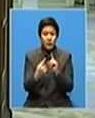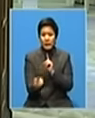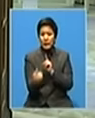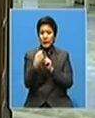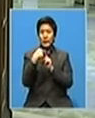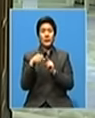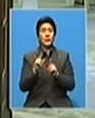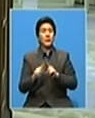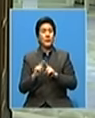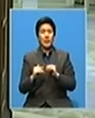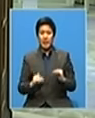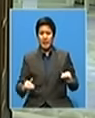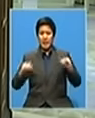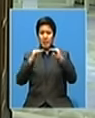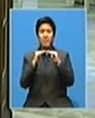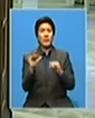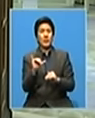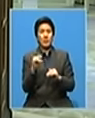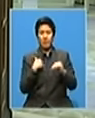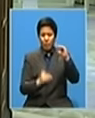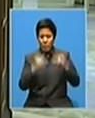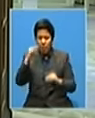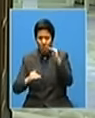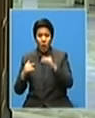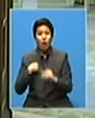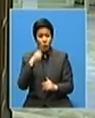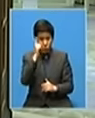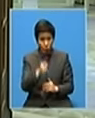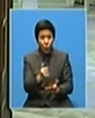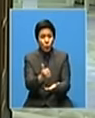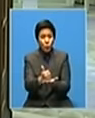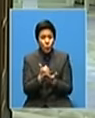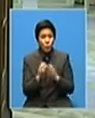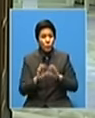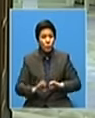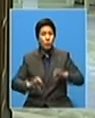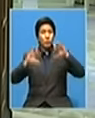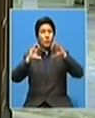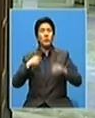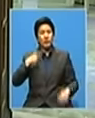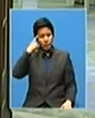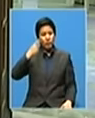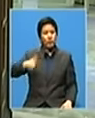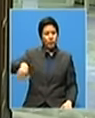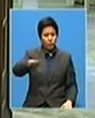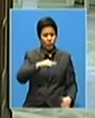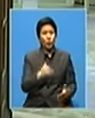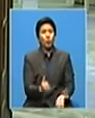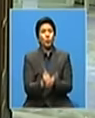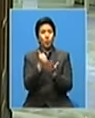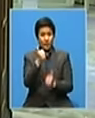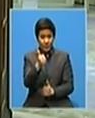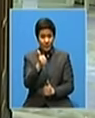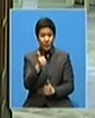พยากรของรัฐเท่าเทียมกันในเหล่านี้ความเหลื่อมล้ำต้องช่วยรัฐบาลนะครับช่วยในการแก้มาทุกคนช่วยได้หมดนะครับมากบ้างน้อยบ้างก็ว่